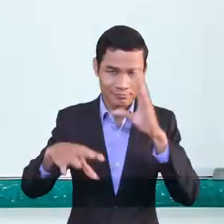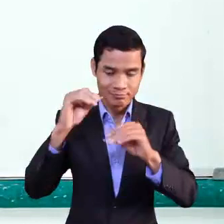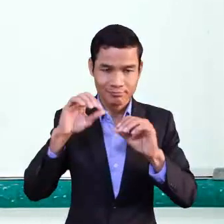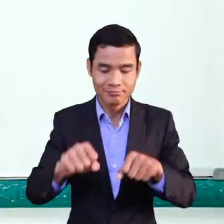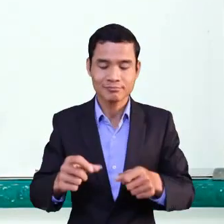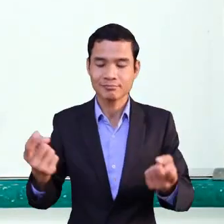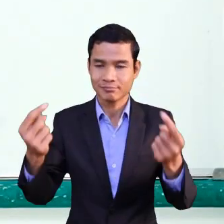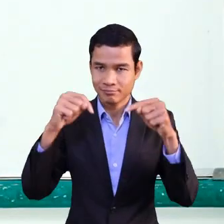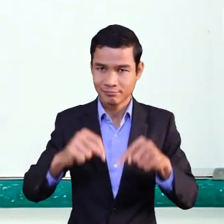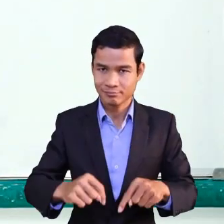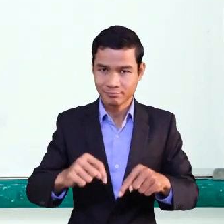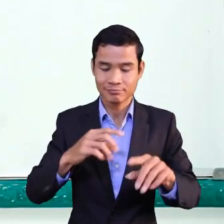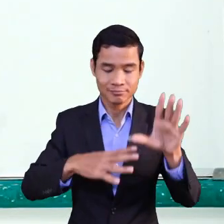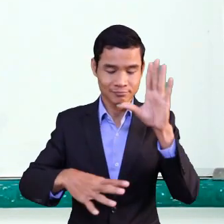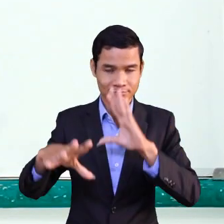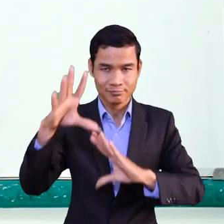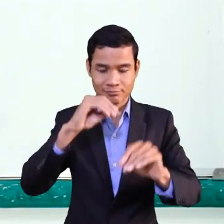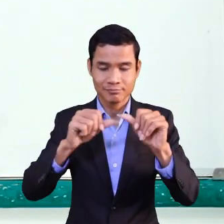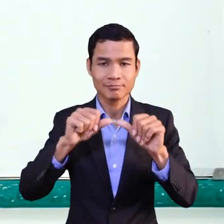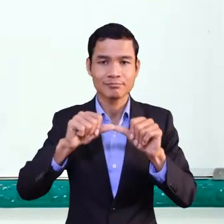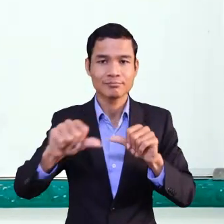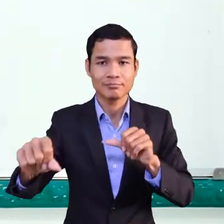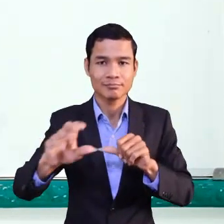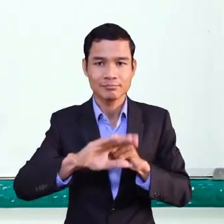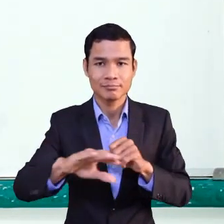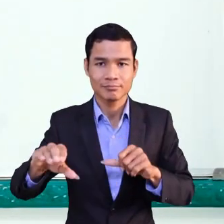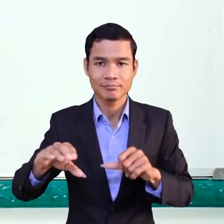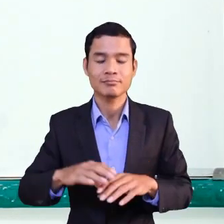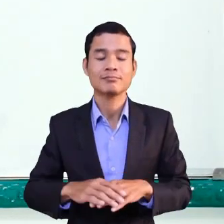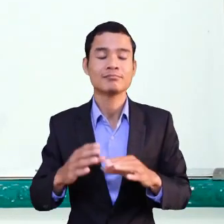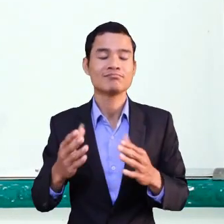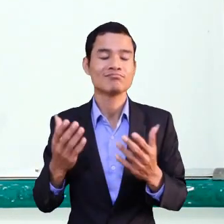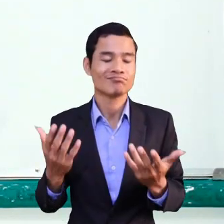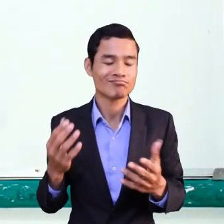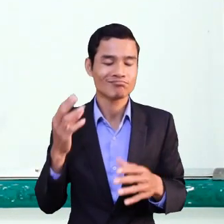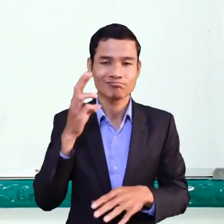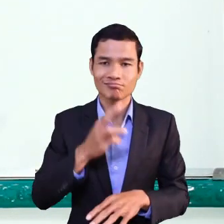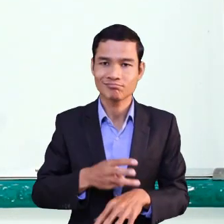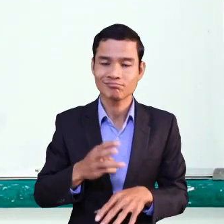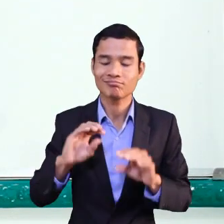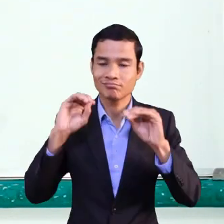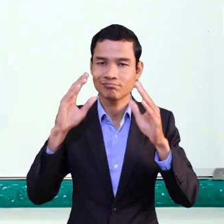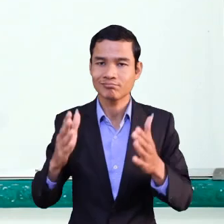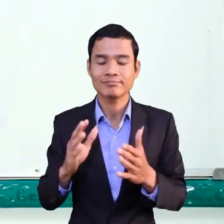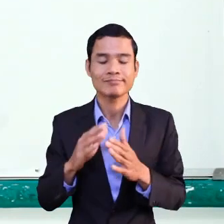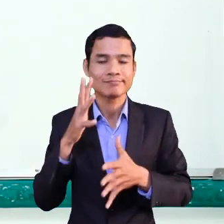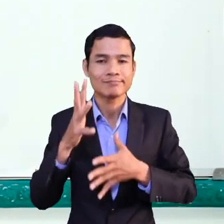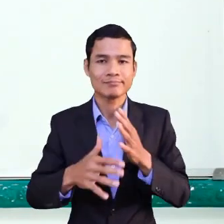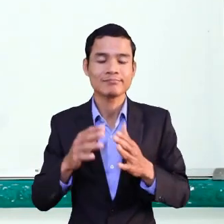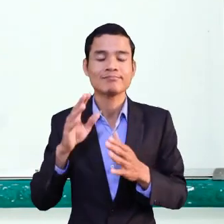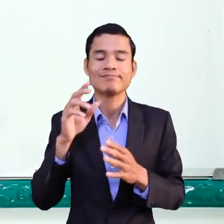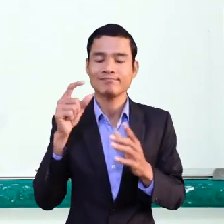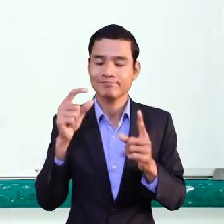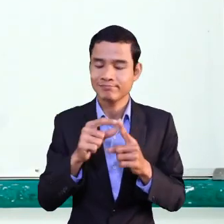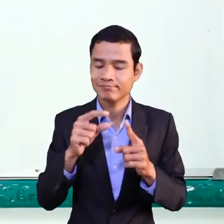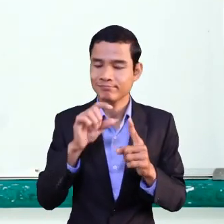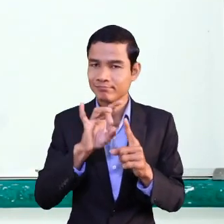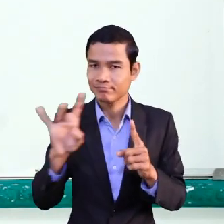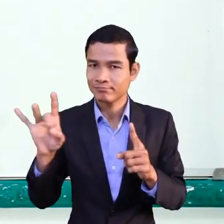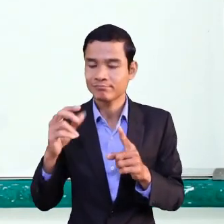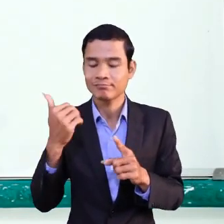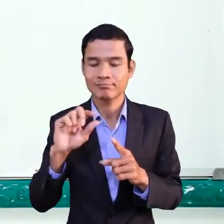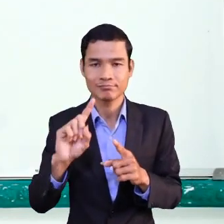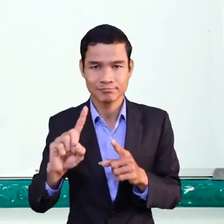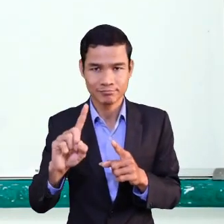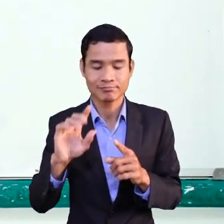ឥឡូវយើងត្រឡប់មកចាសិក្សាបន្តទៀតចាដែរអំបញ្ញមិញនេះអ្នកគ្រូបាននាំកូនកូនទៅអានព្យាងនៅតារាងទី